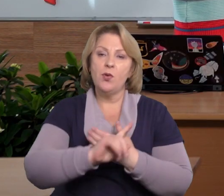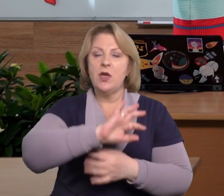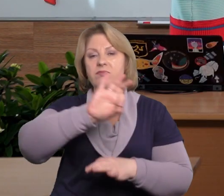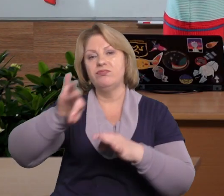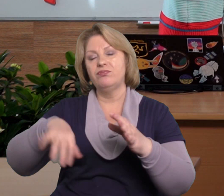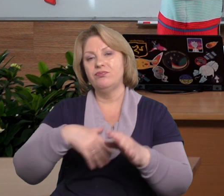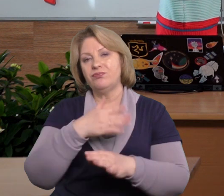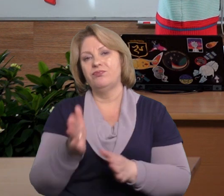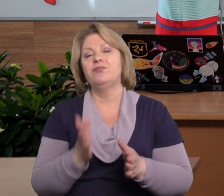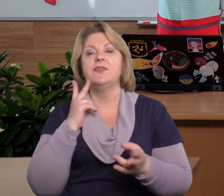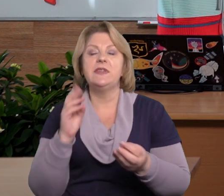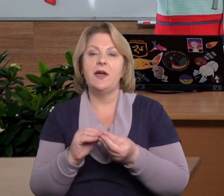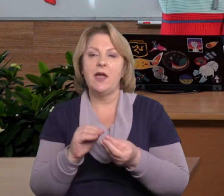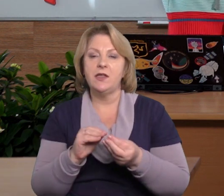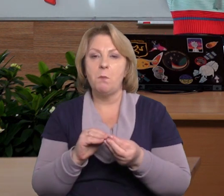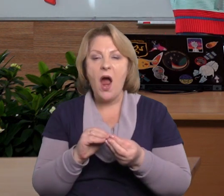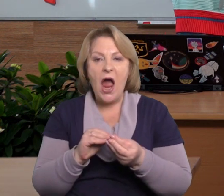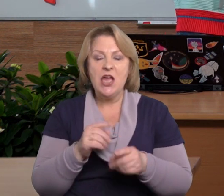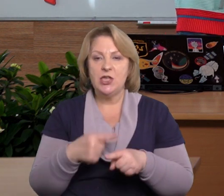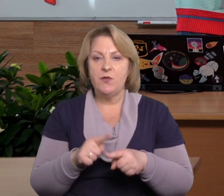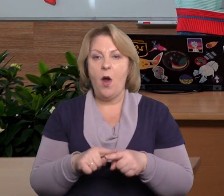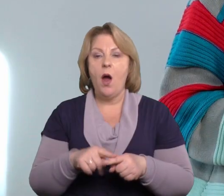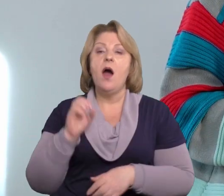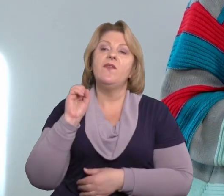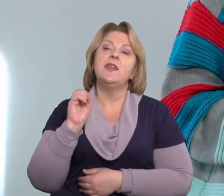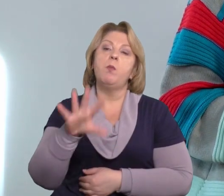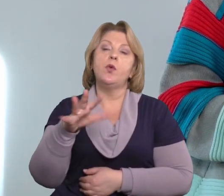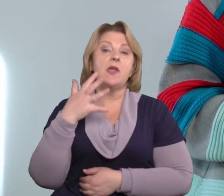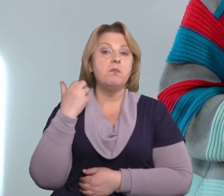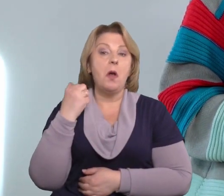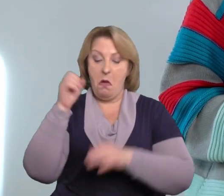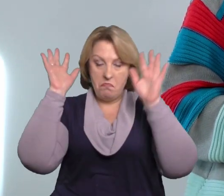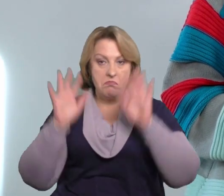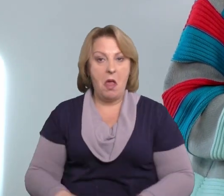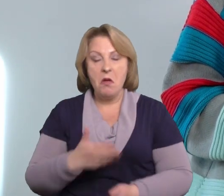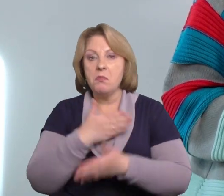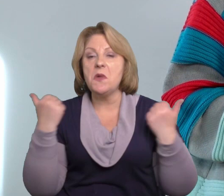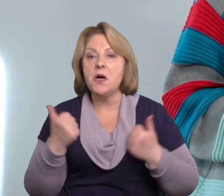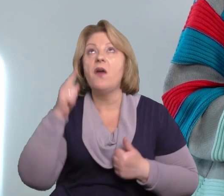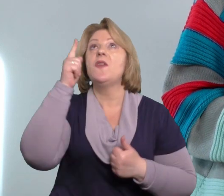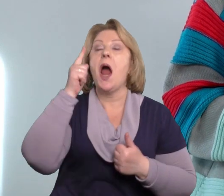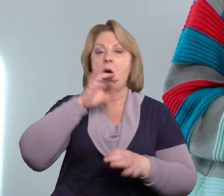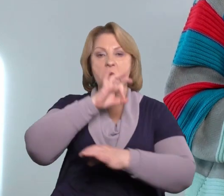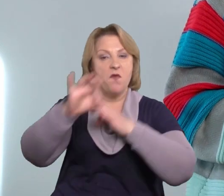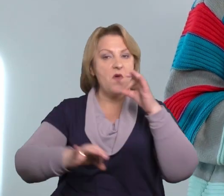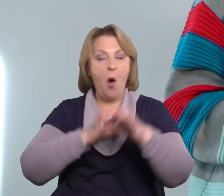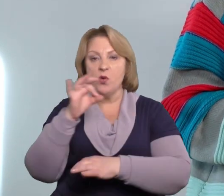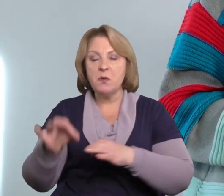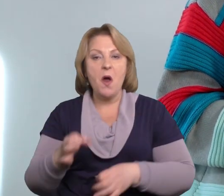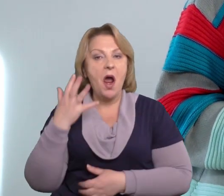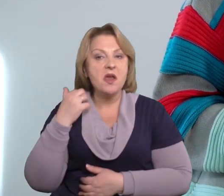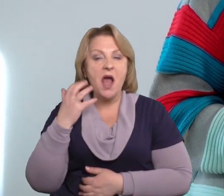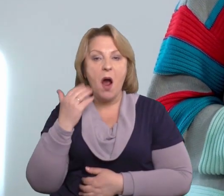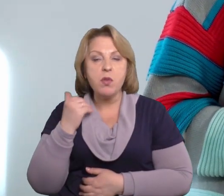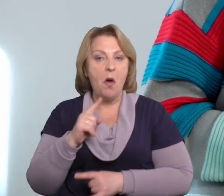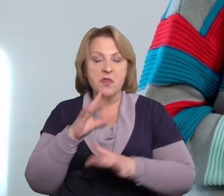зі сталою швидкістю. Відпустимо зараз яблуко. Воно не впаде. Так само, насправді, як і ви, в цей момент не